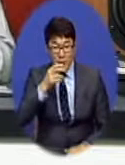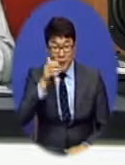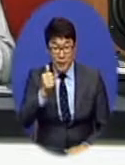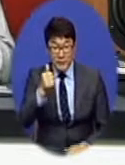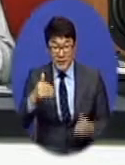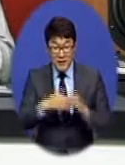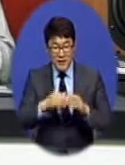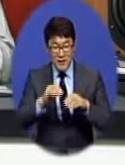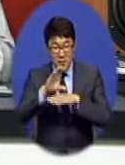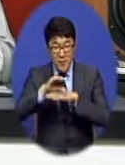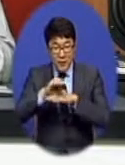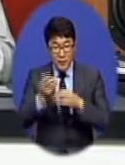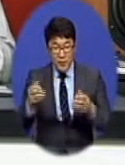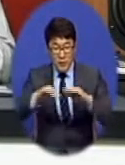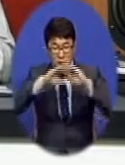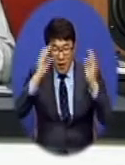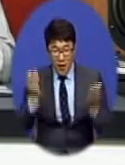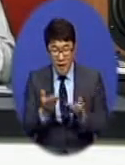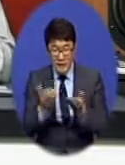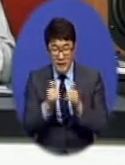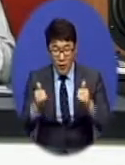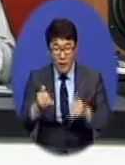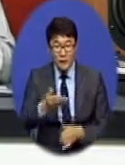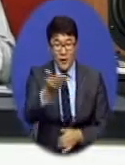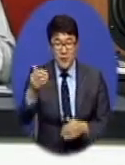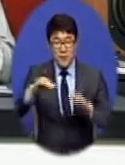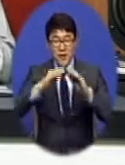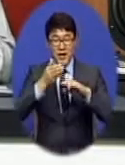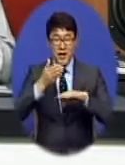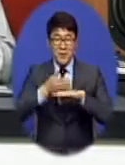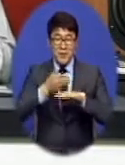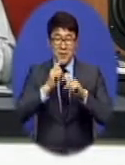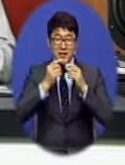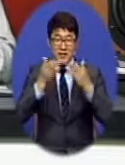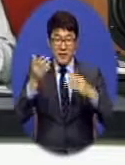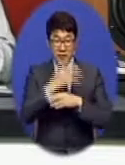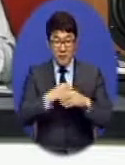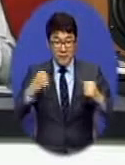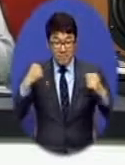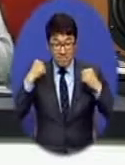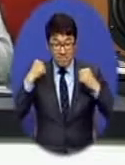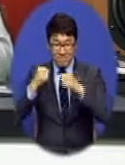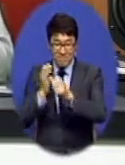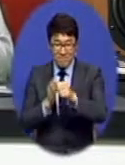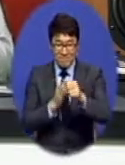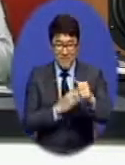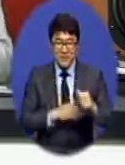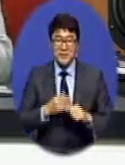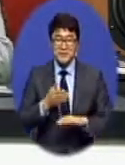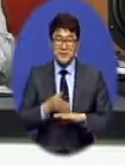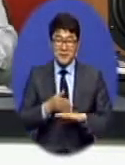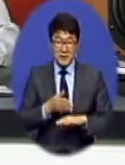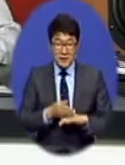네. 방송국 전 직원 여러분 모두 모두 감사드리고 건강하세요. 네. 네. 아, 감사합니다.